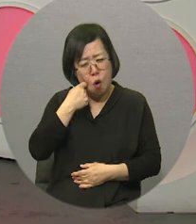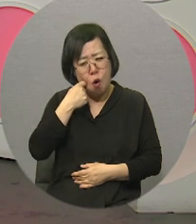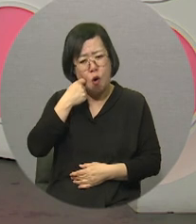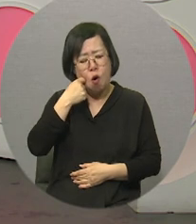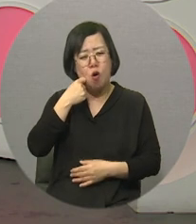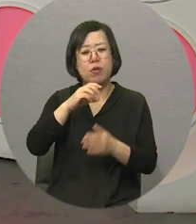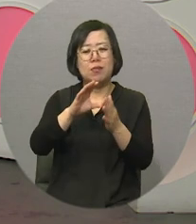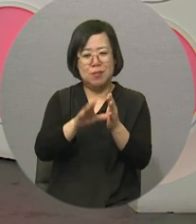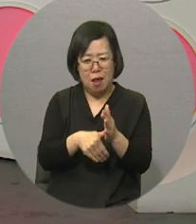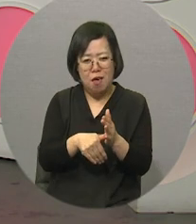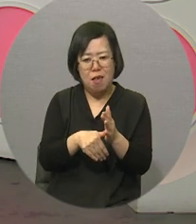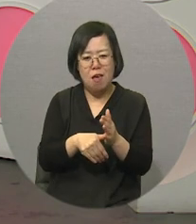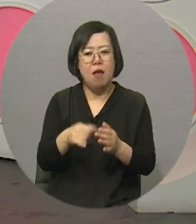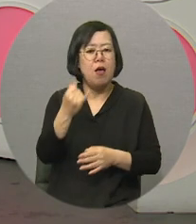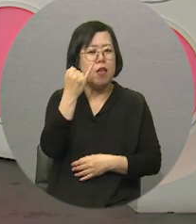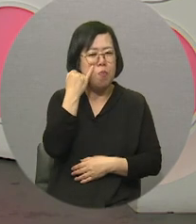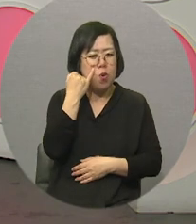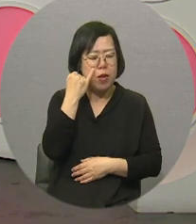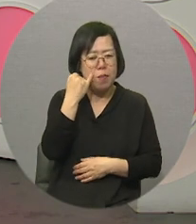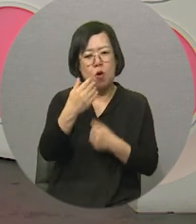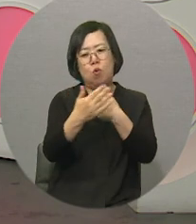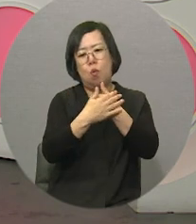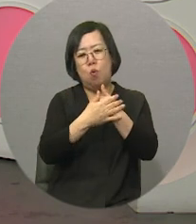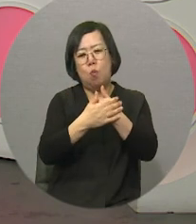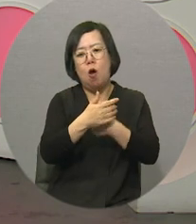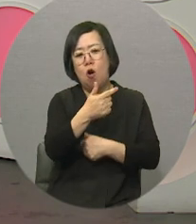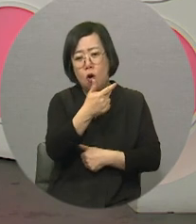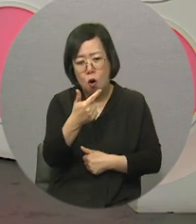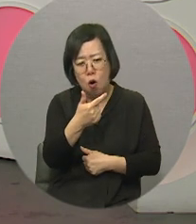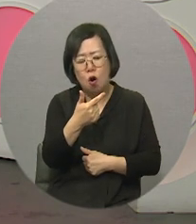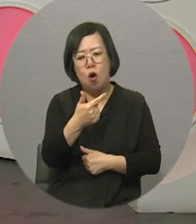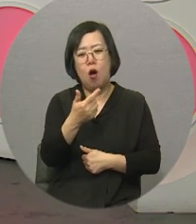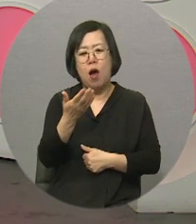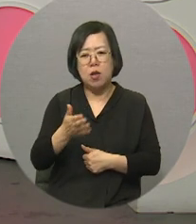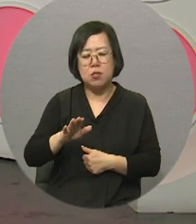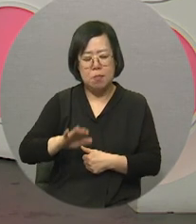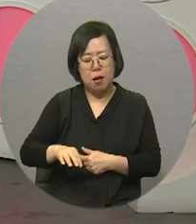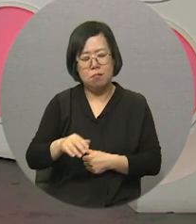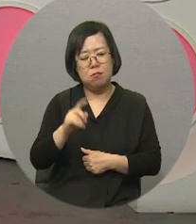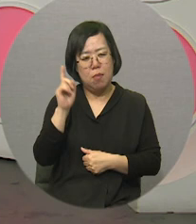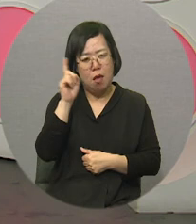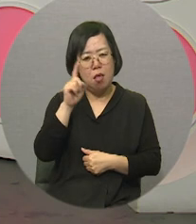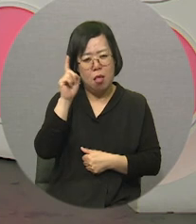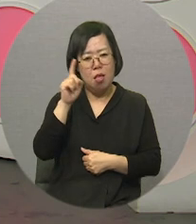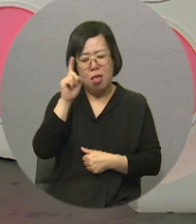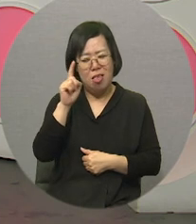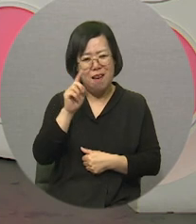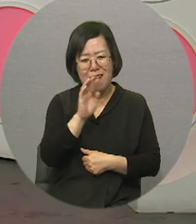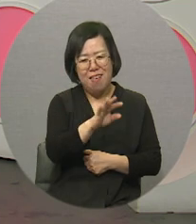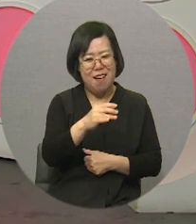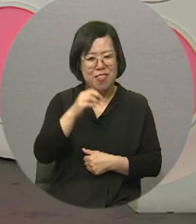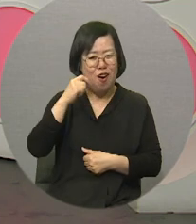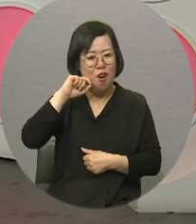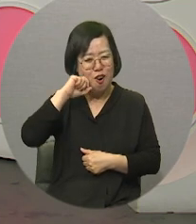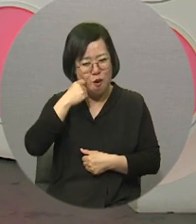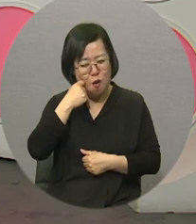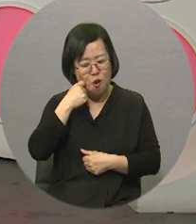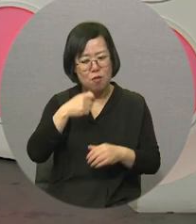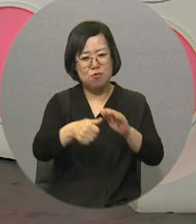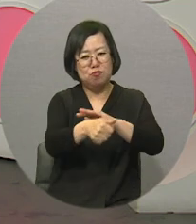향한 발길도 서서히 끊었습니다. 그러다 문득 이모네를 다시 찾은